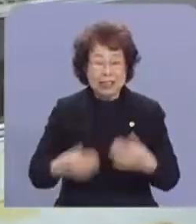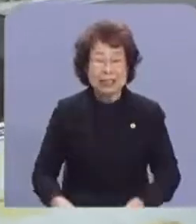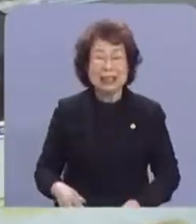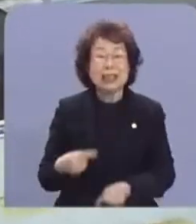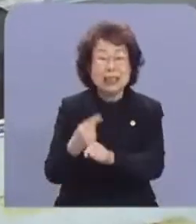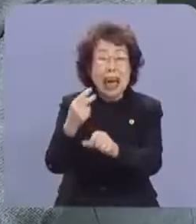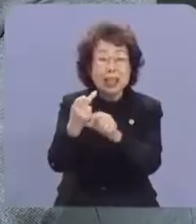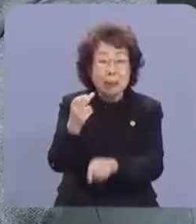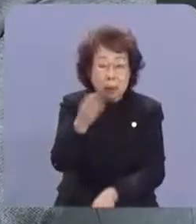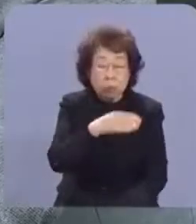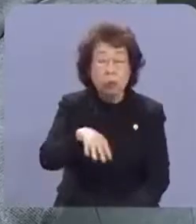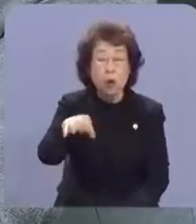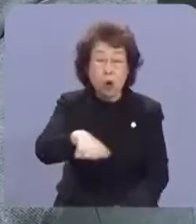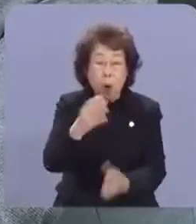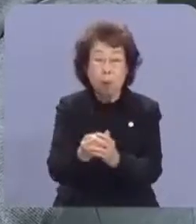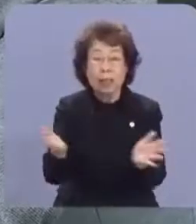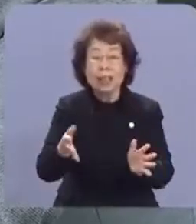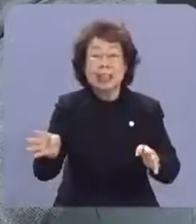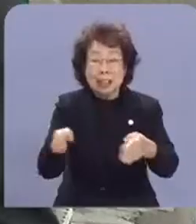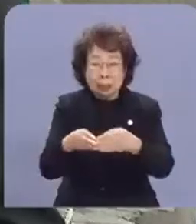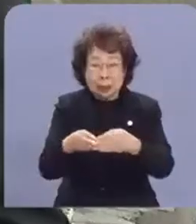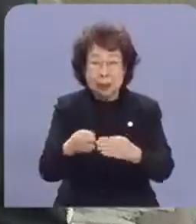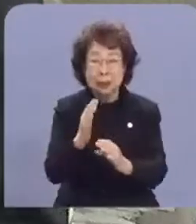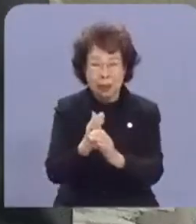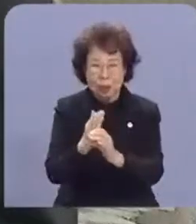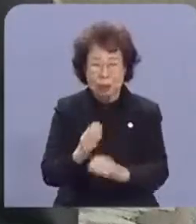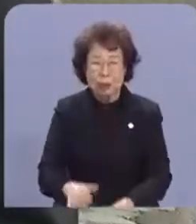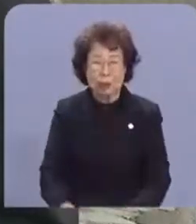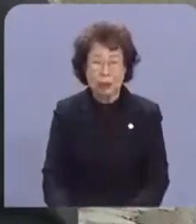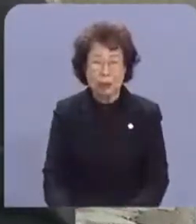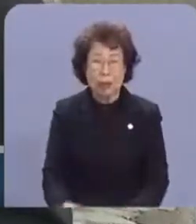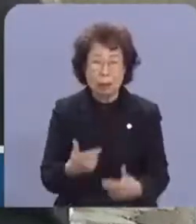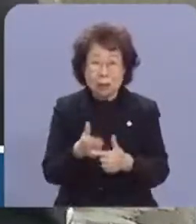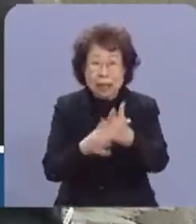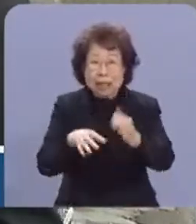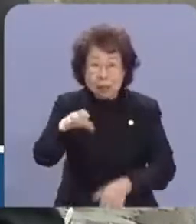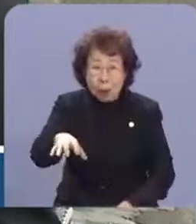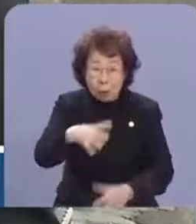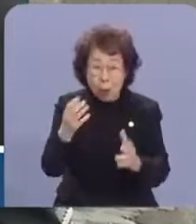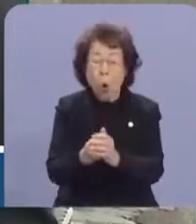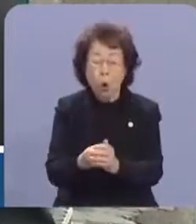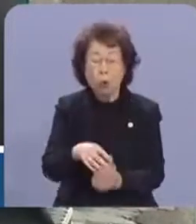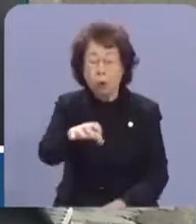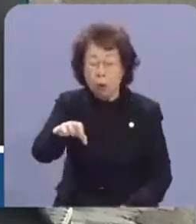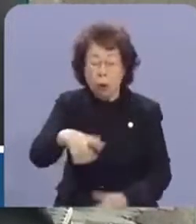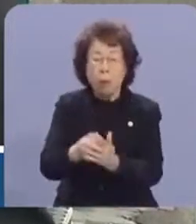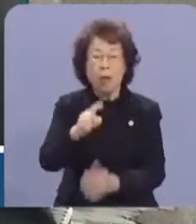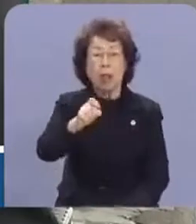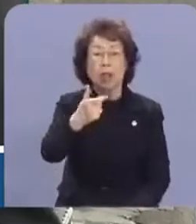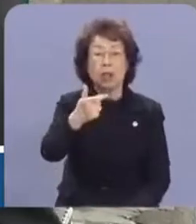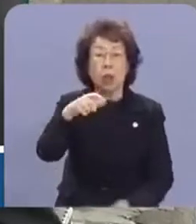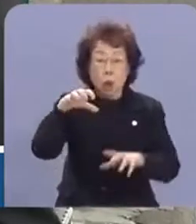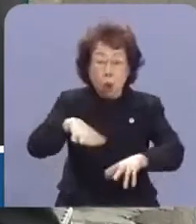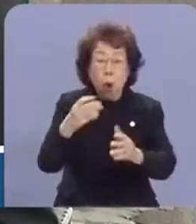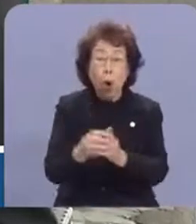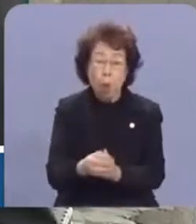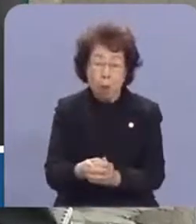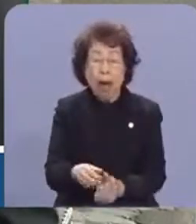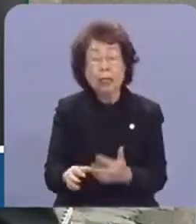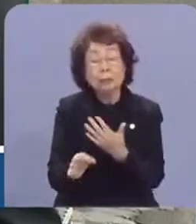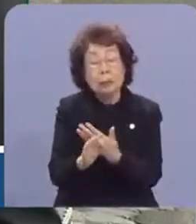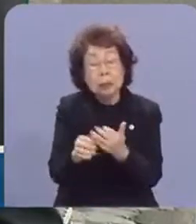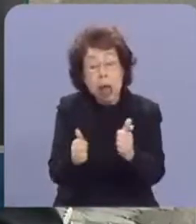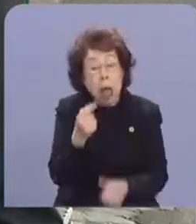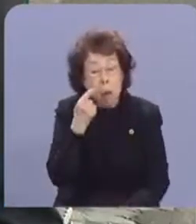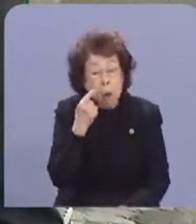12월부터 편의점 측과 협의를 이어왔습니다 부산시는 이곳을 포함해 구분별로 16곳에 15 운영하고 이후